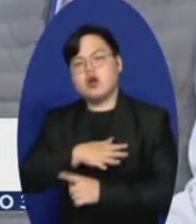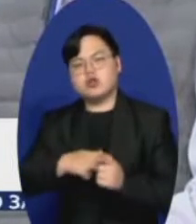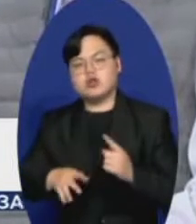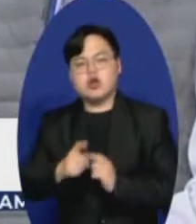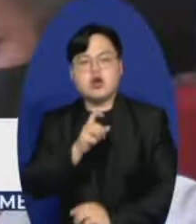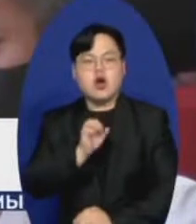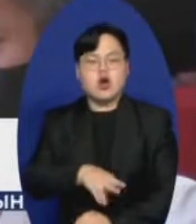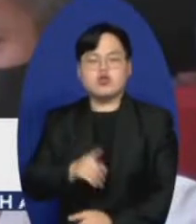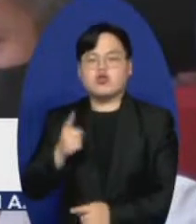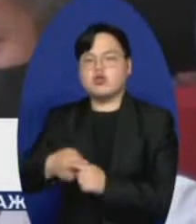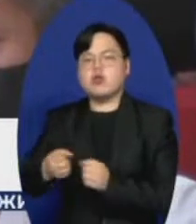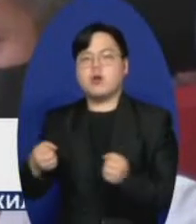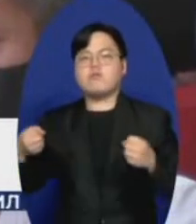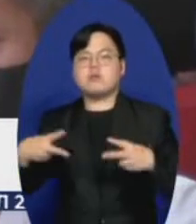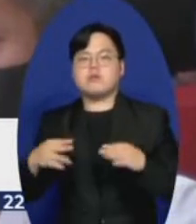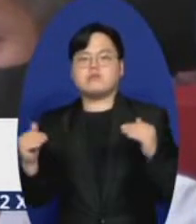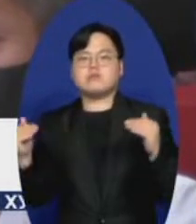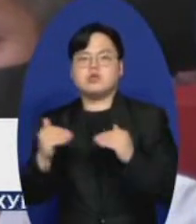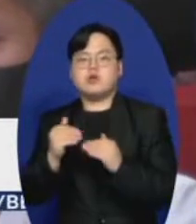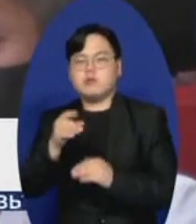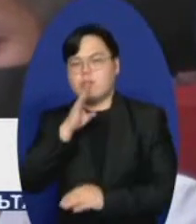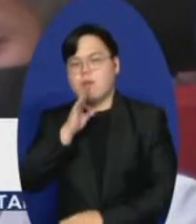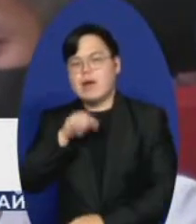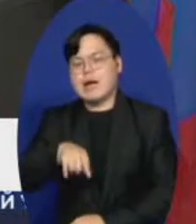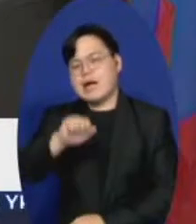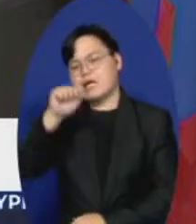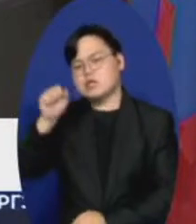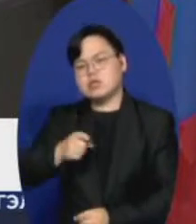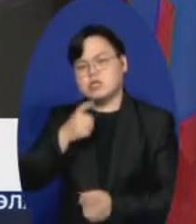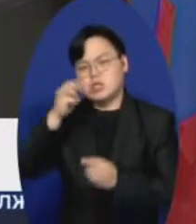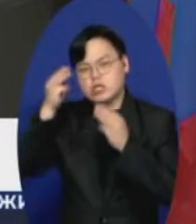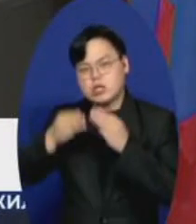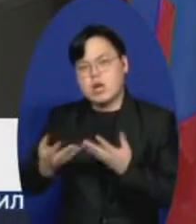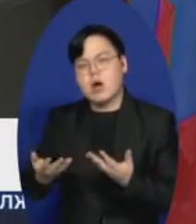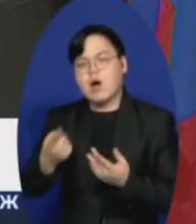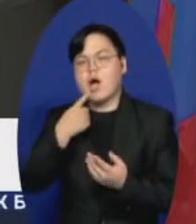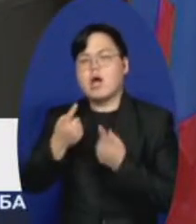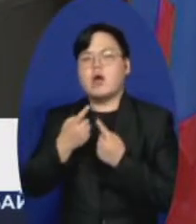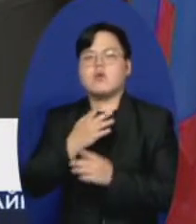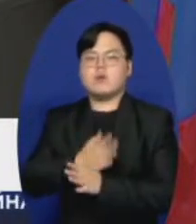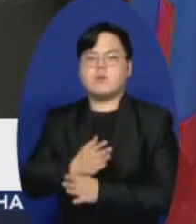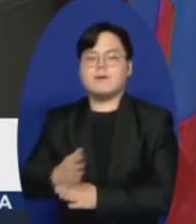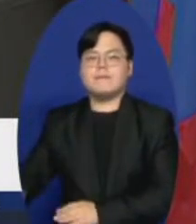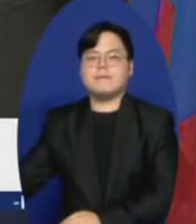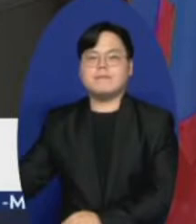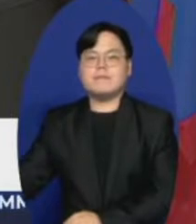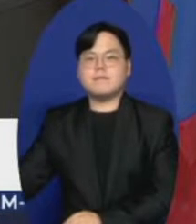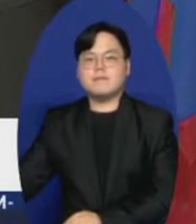хот хөдөөгийн тэнцвэрийг хангах олон асуудлын шийдэл энэ удаагийн форумаас гарлаа.